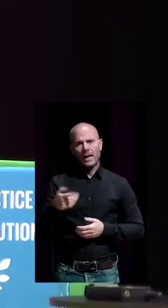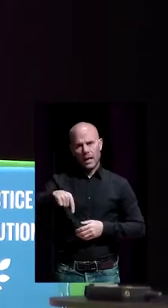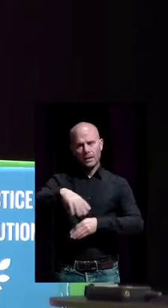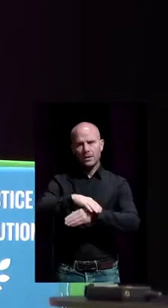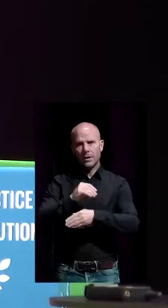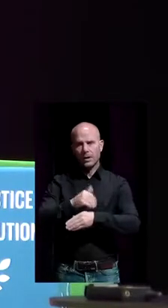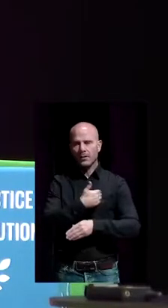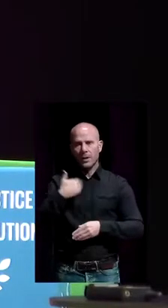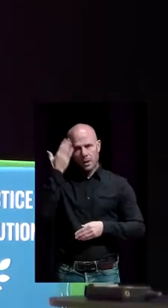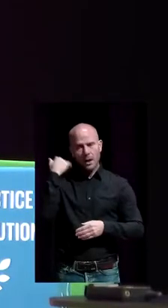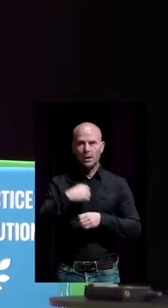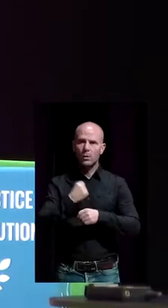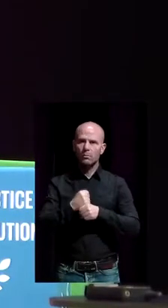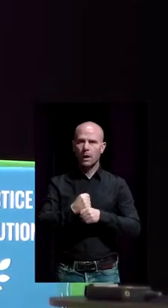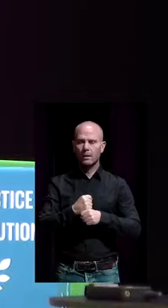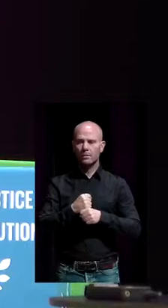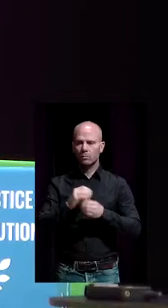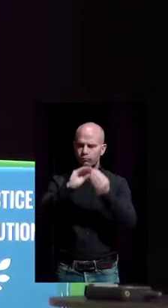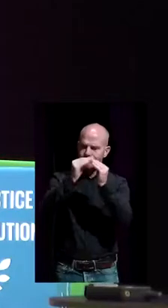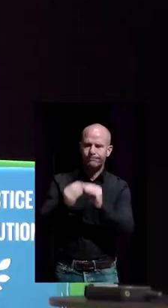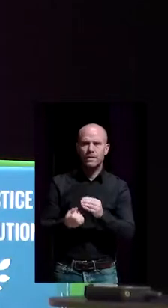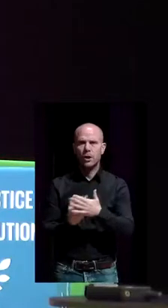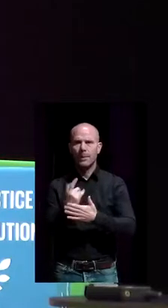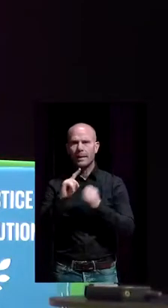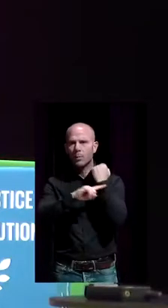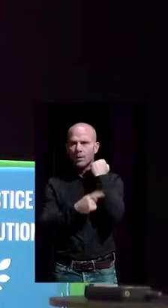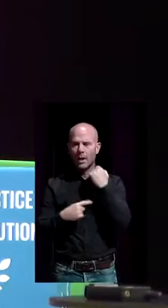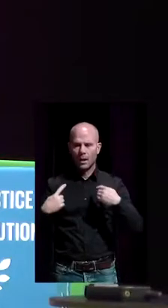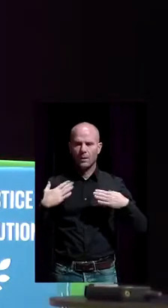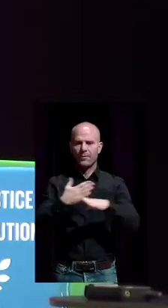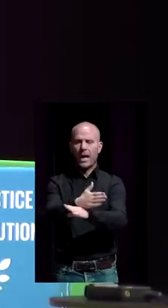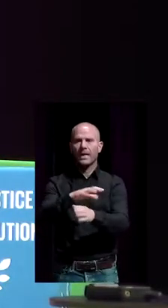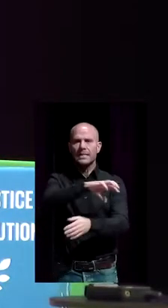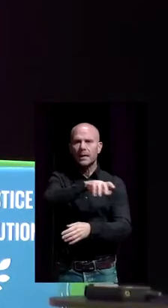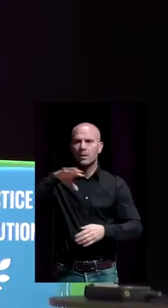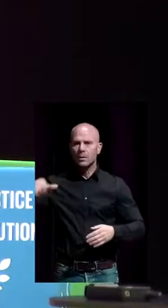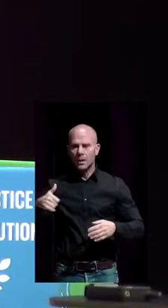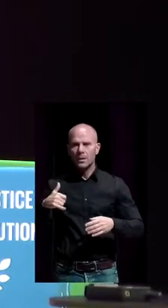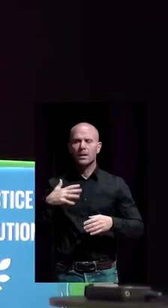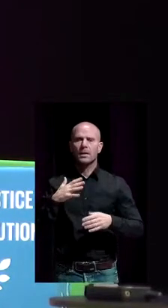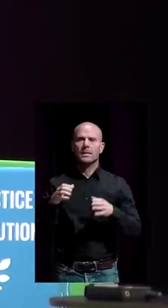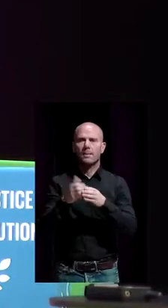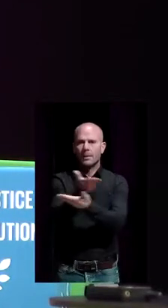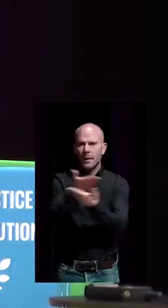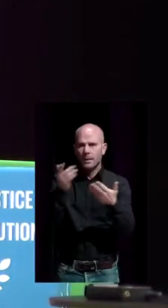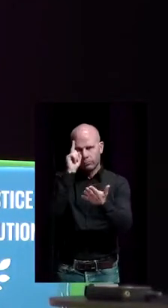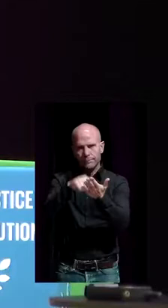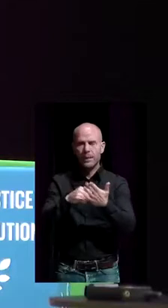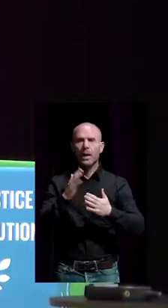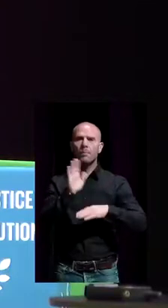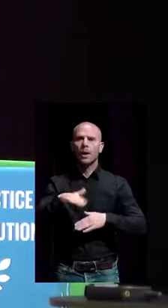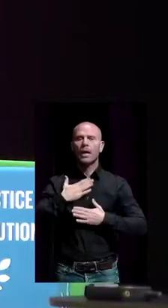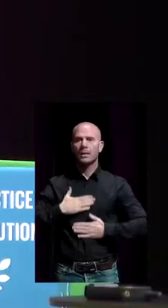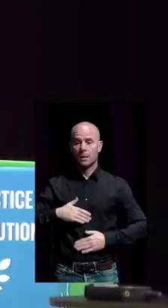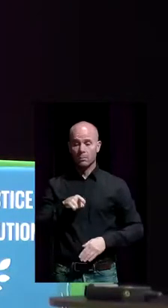kan arbeta fram en modell för tvärsektoriellt samarbete för barnhälsa som också skulle